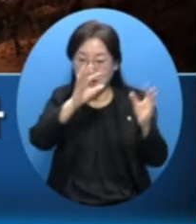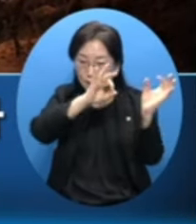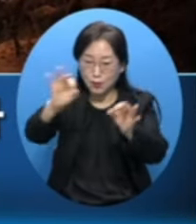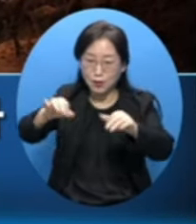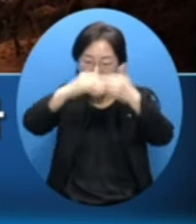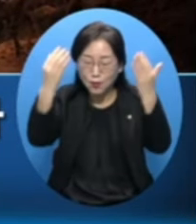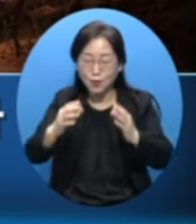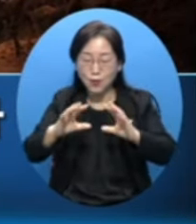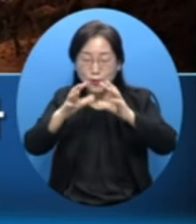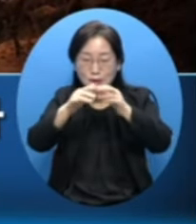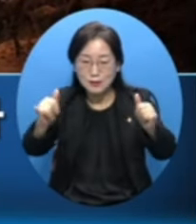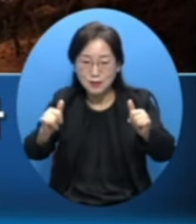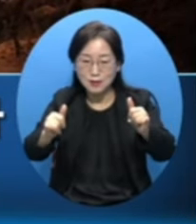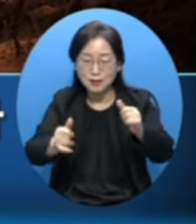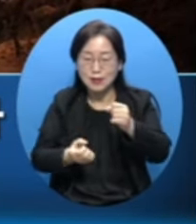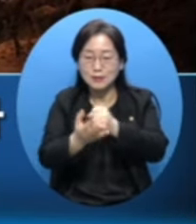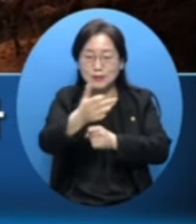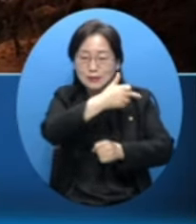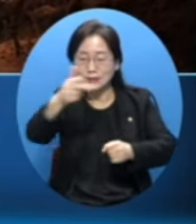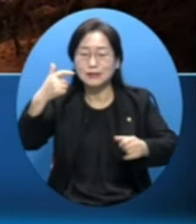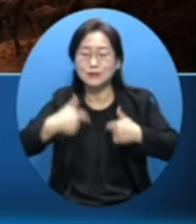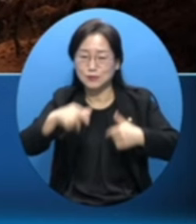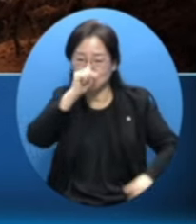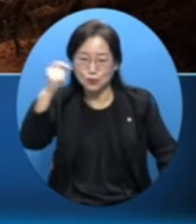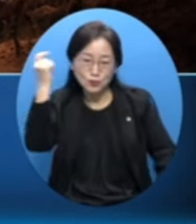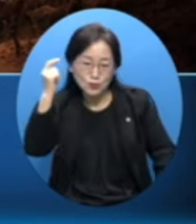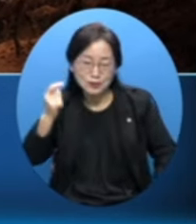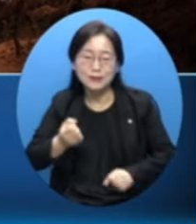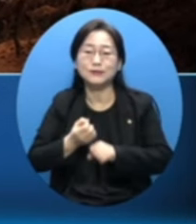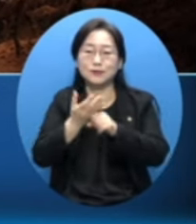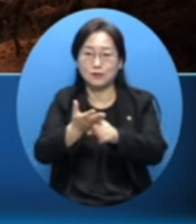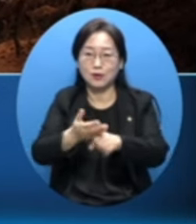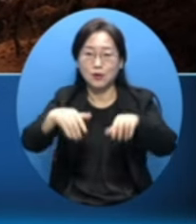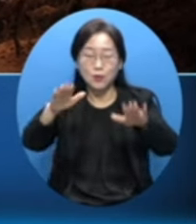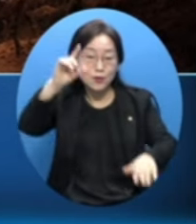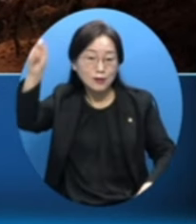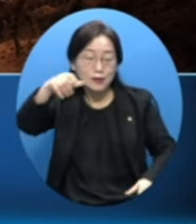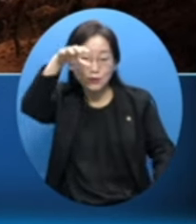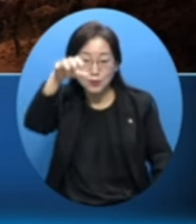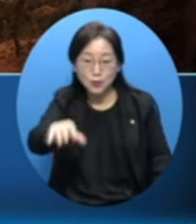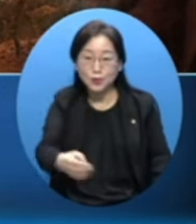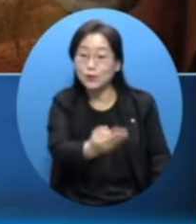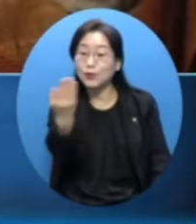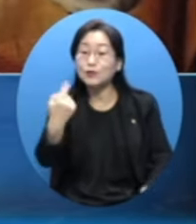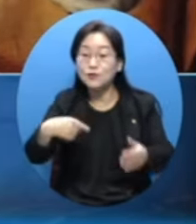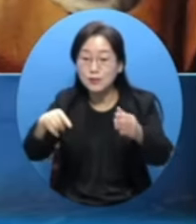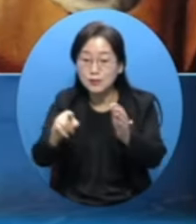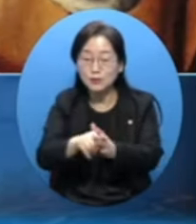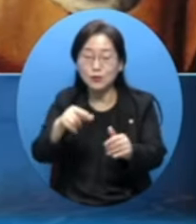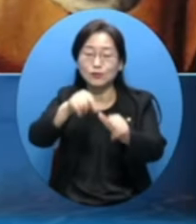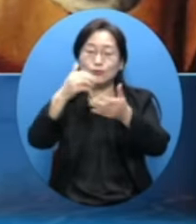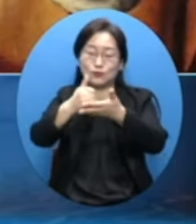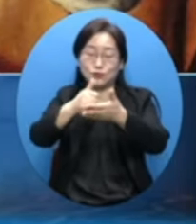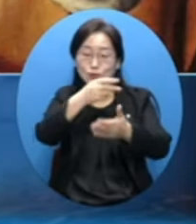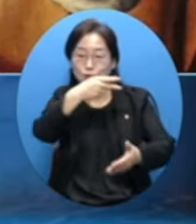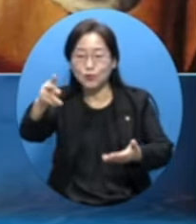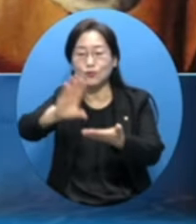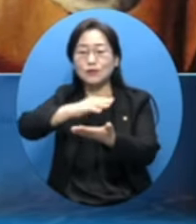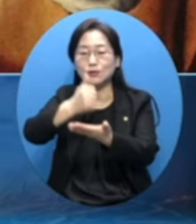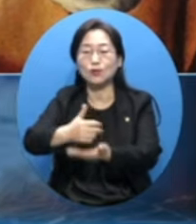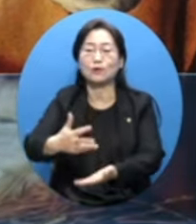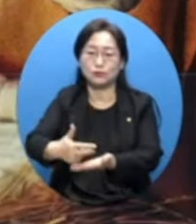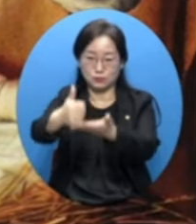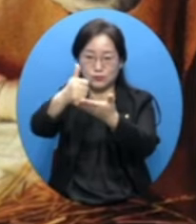백성에게 미칠 큰 기쁨의 좋은 소식을 너에게 전하노라 오늘 다윗의 동네에 너희를 위하여 구주가 하셨으니 곧 그리스도